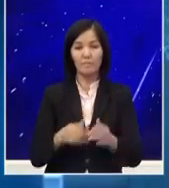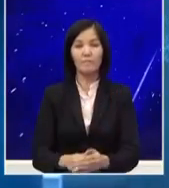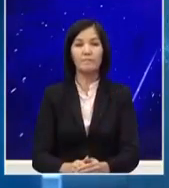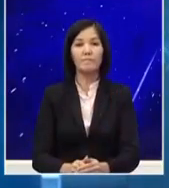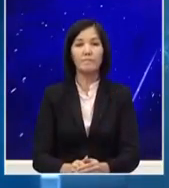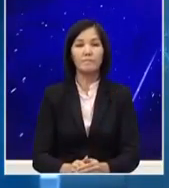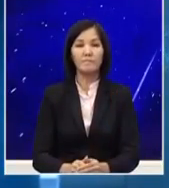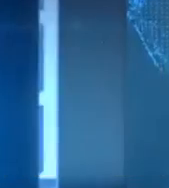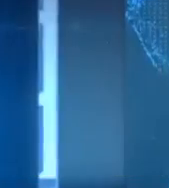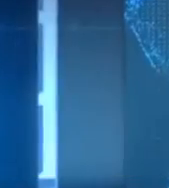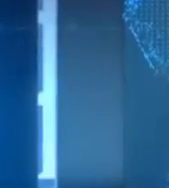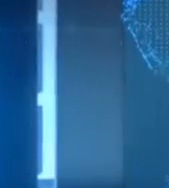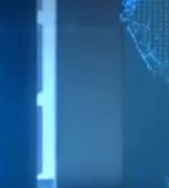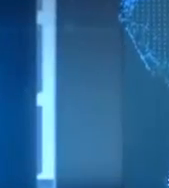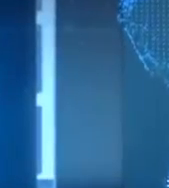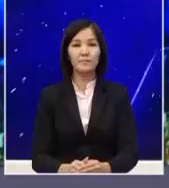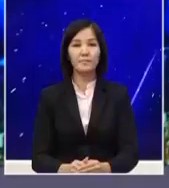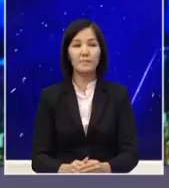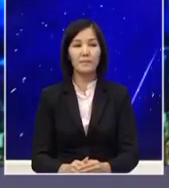Ақсу ауданынан.